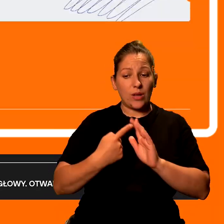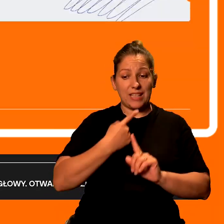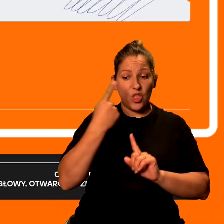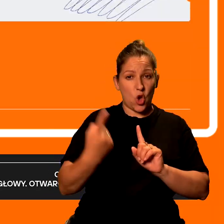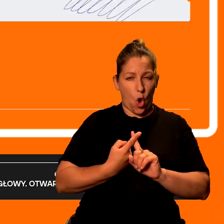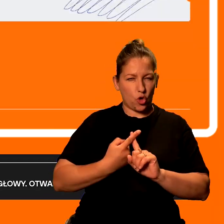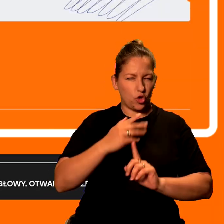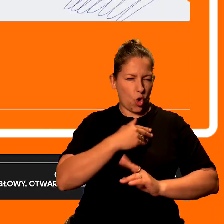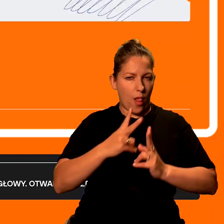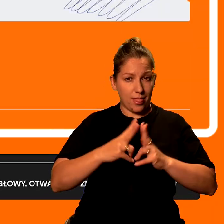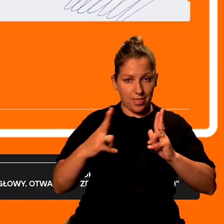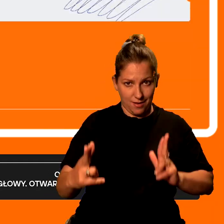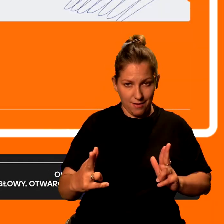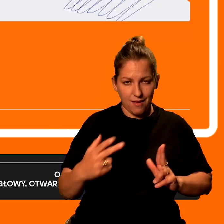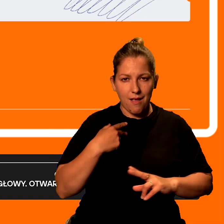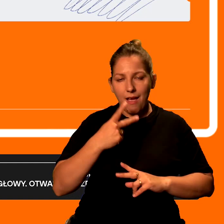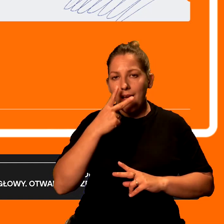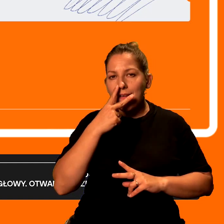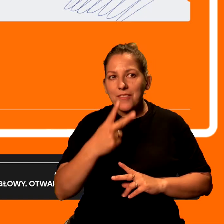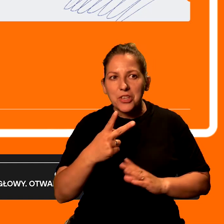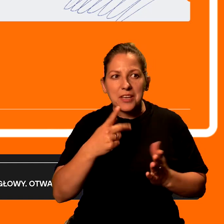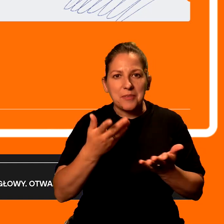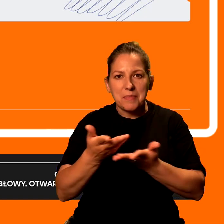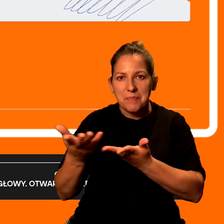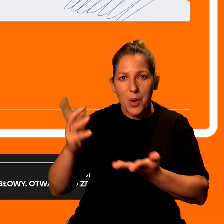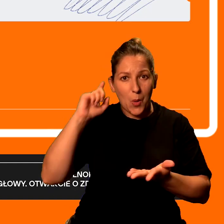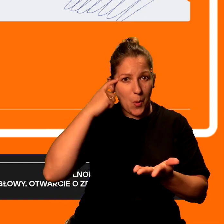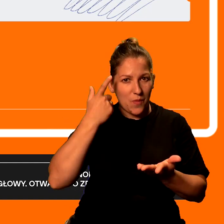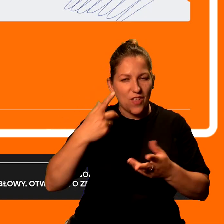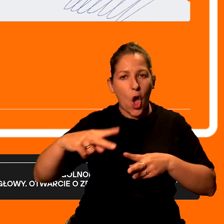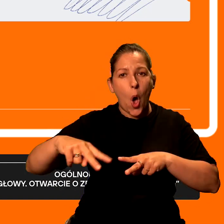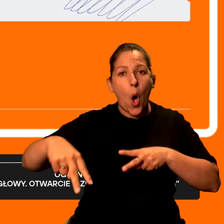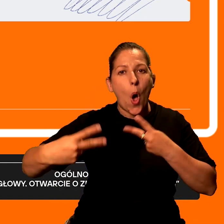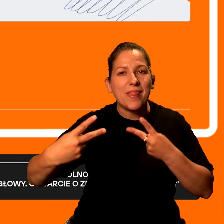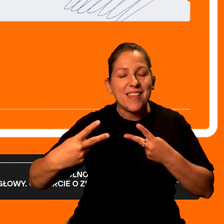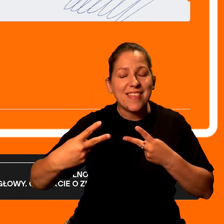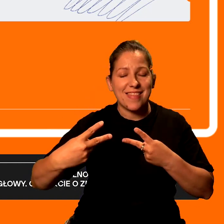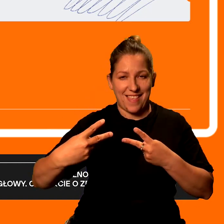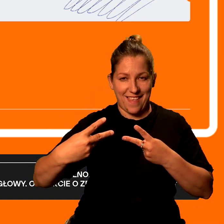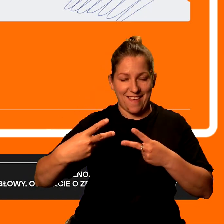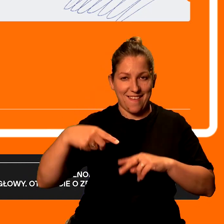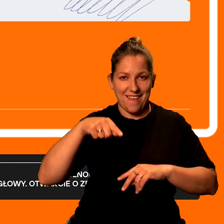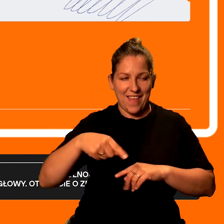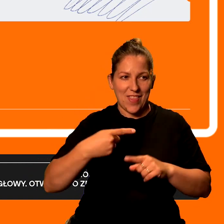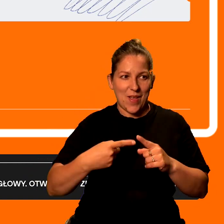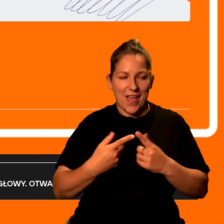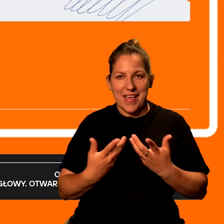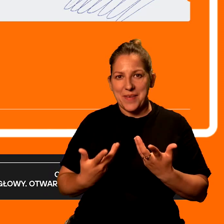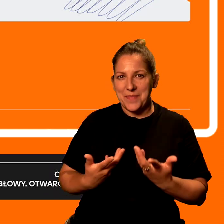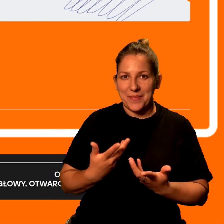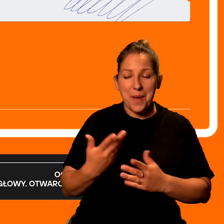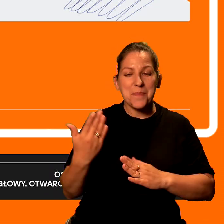rok szkolny, widzieliśmy się właściwie głównie online i trochę to tak, wiecie, w kontekście